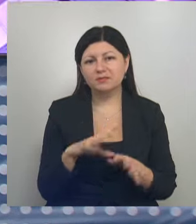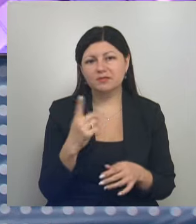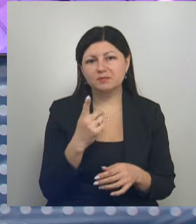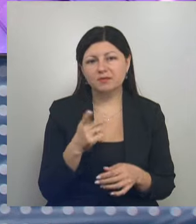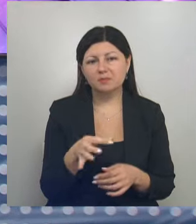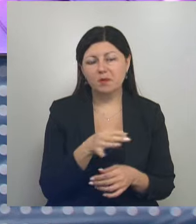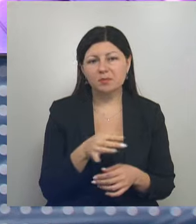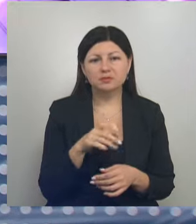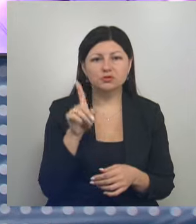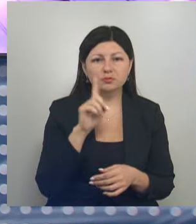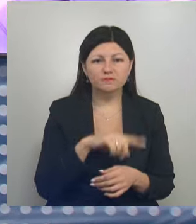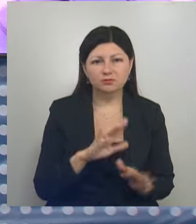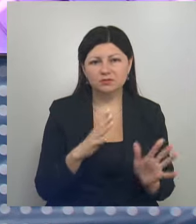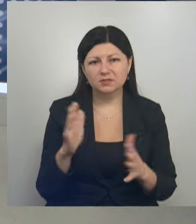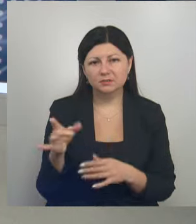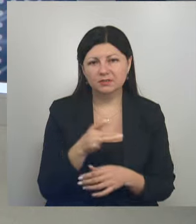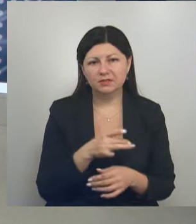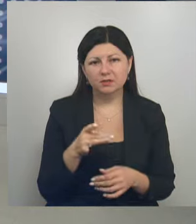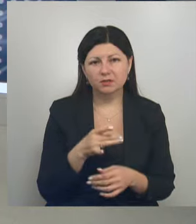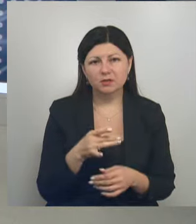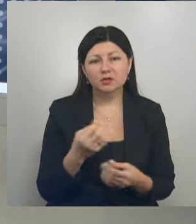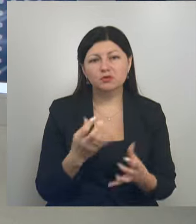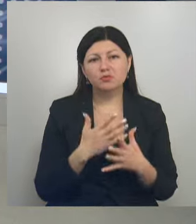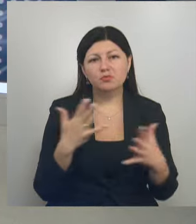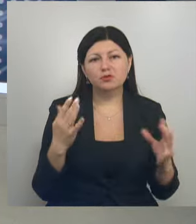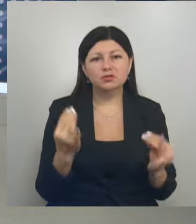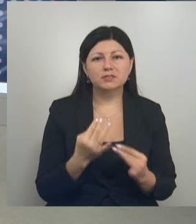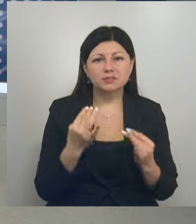Первым областным, чтобы быть в курсе событий региона. Еще больше